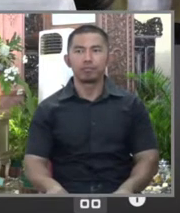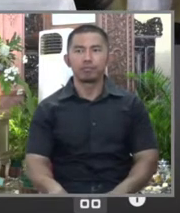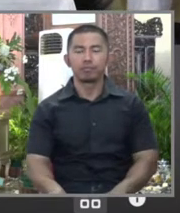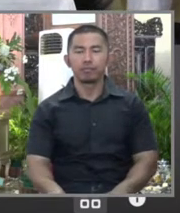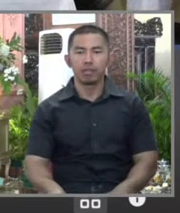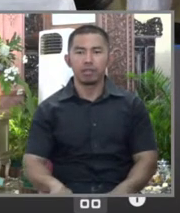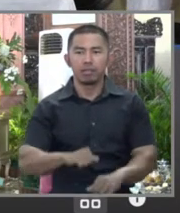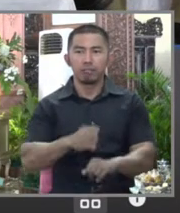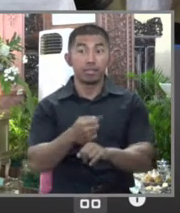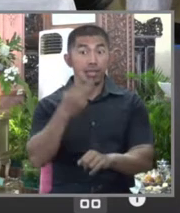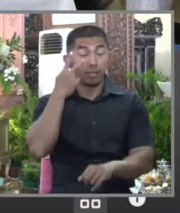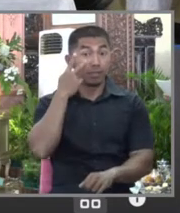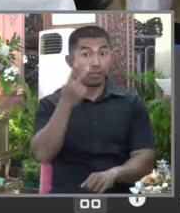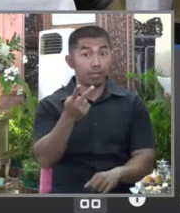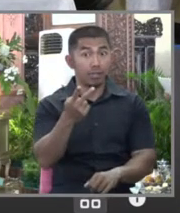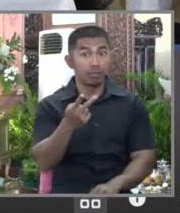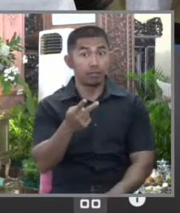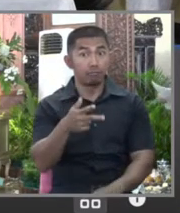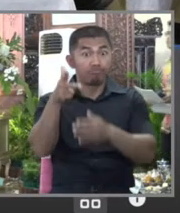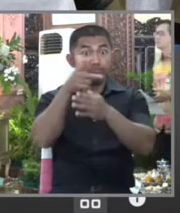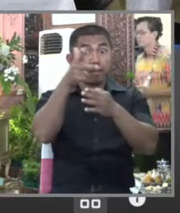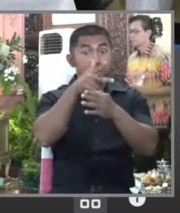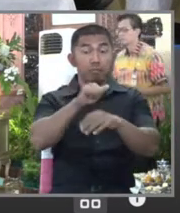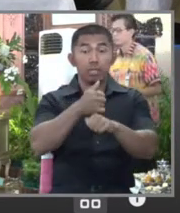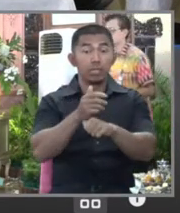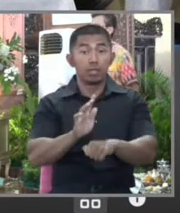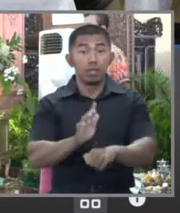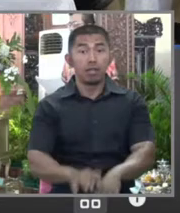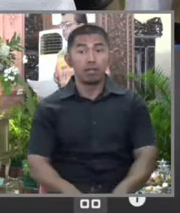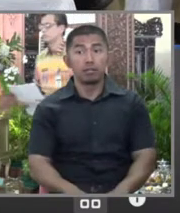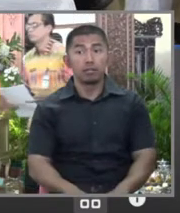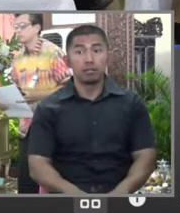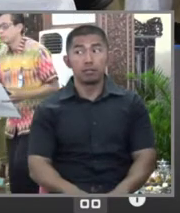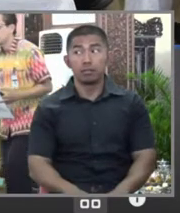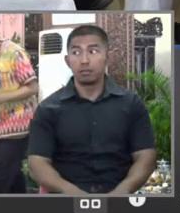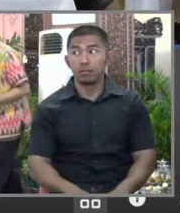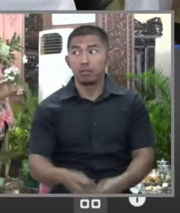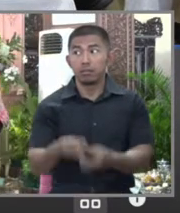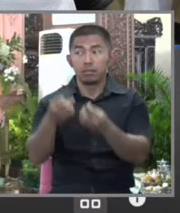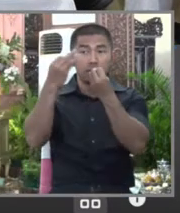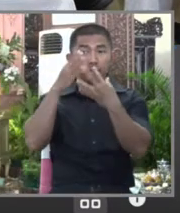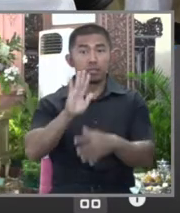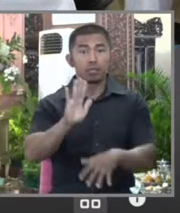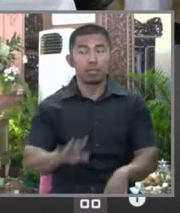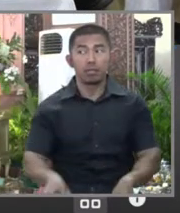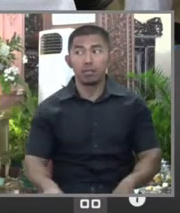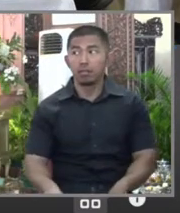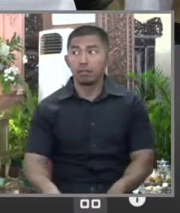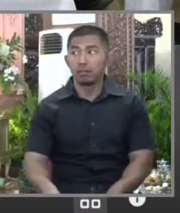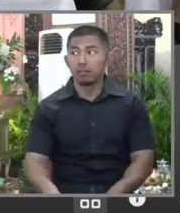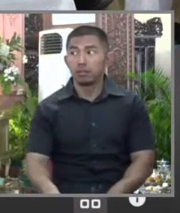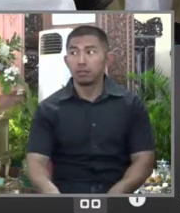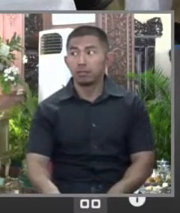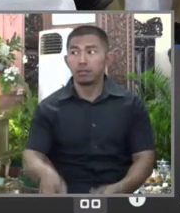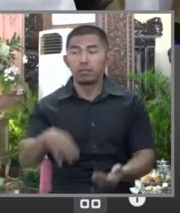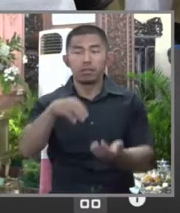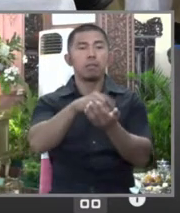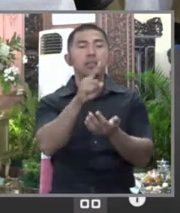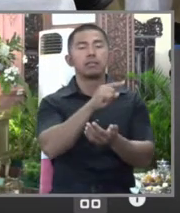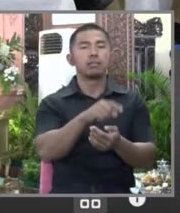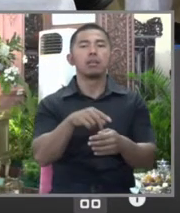Bisa disorot enggak sama kameranya di situ? Kita ora kok ngono. Di depan kok, Pak. Di depan sana, Pak. Ya saka mburi ra